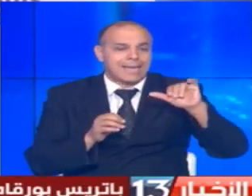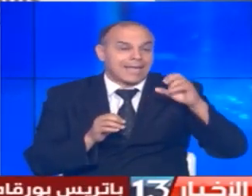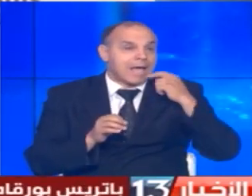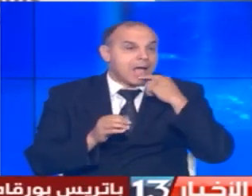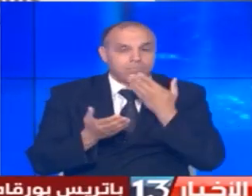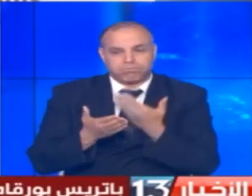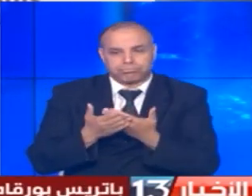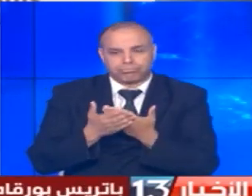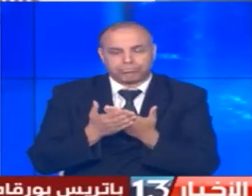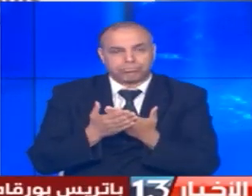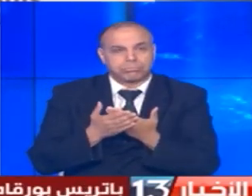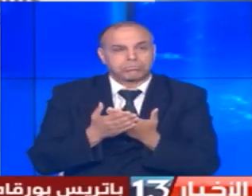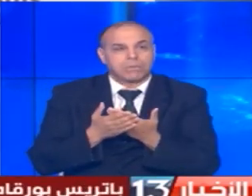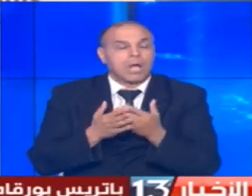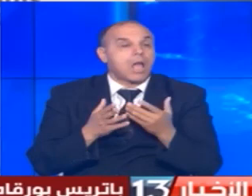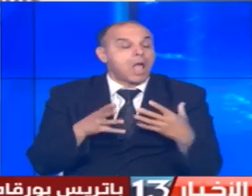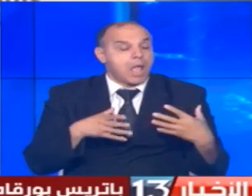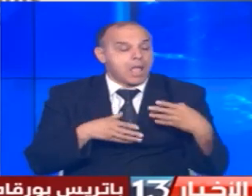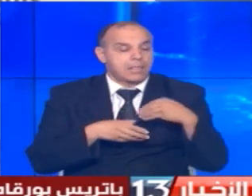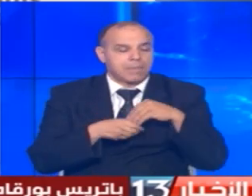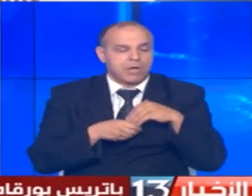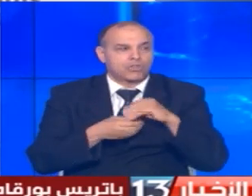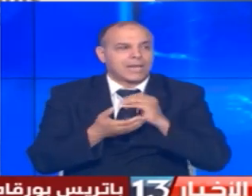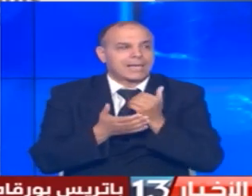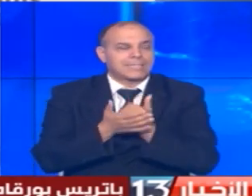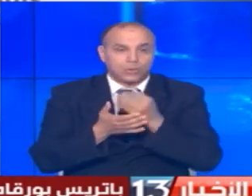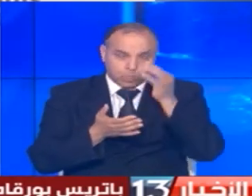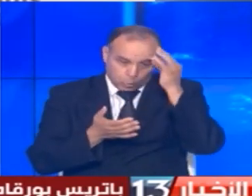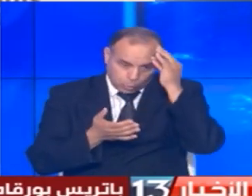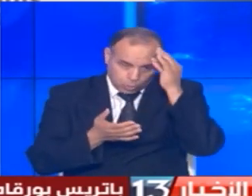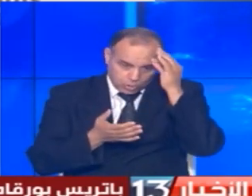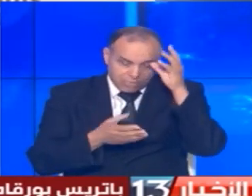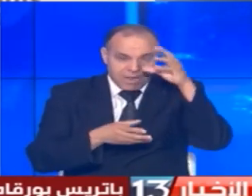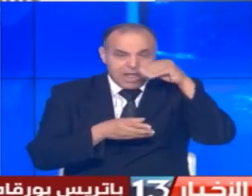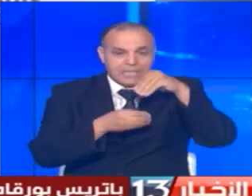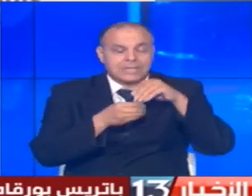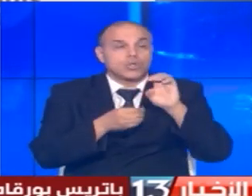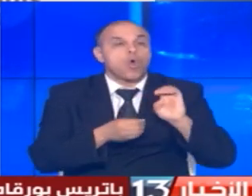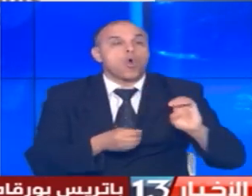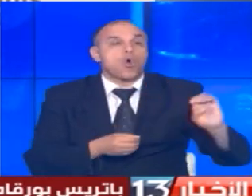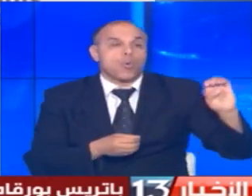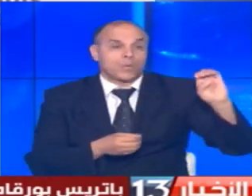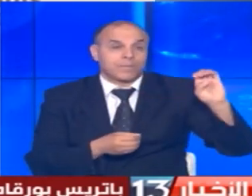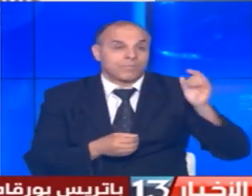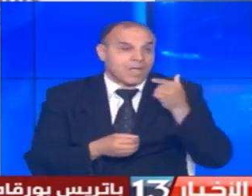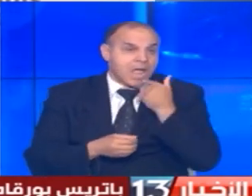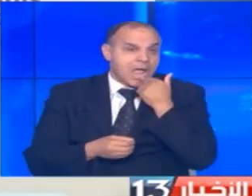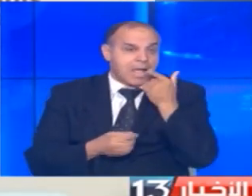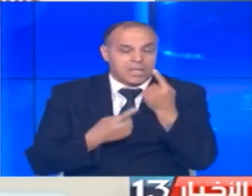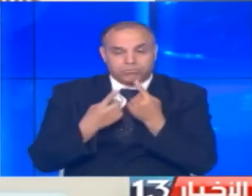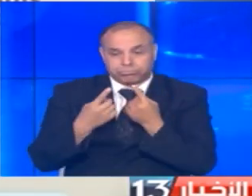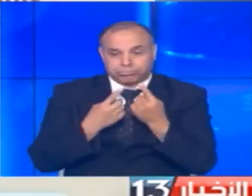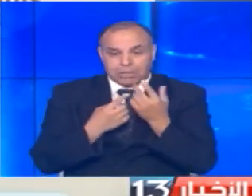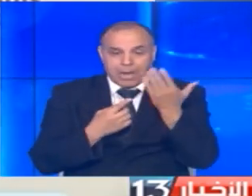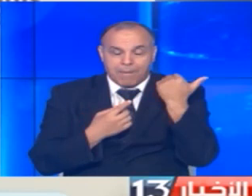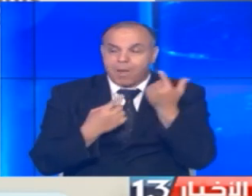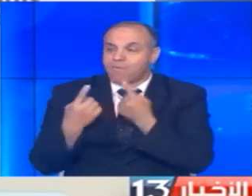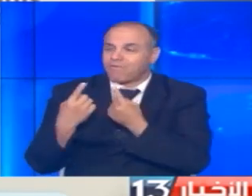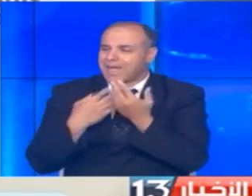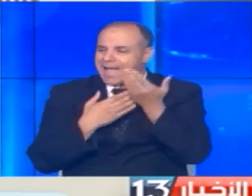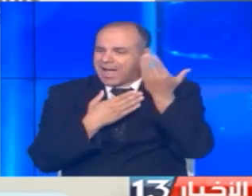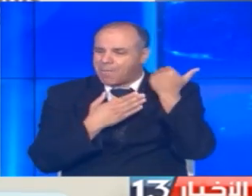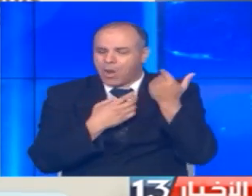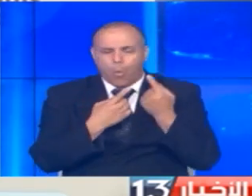هو الاندماج، اندماج الاقتصاد التونسي في الاقتصاد الأوروبي، وقد تحدثنا خلال المفاوضات